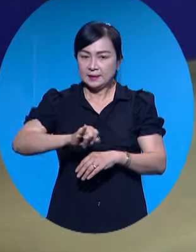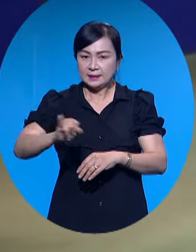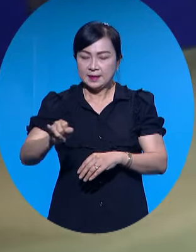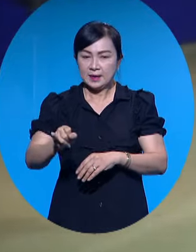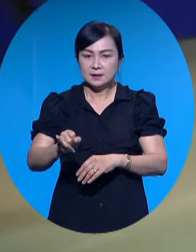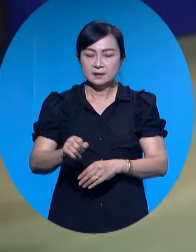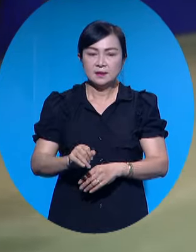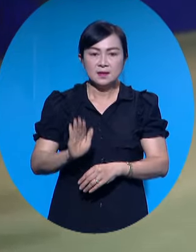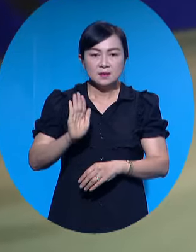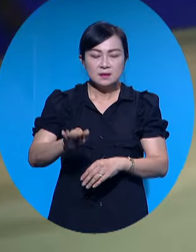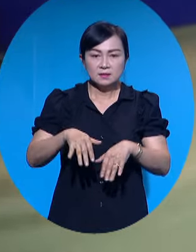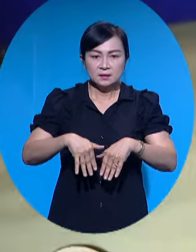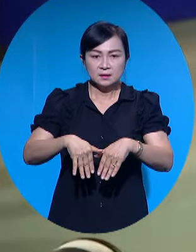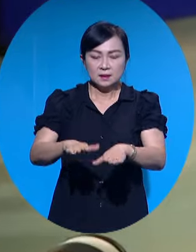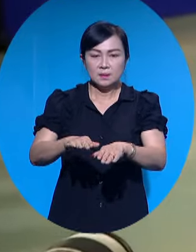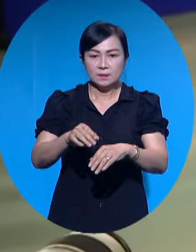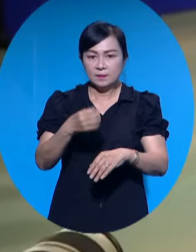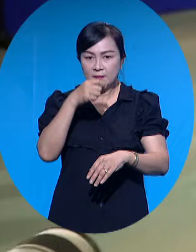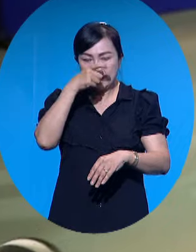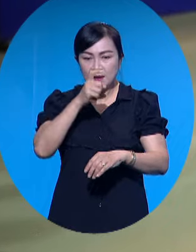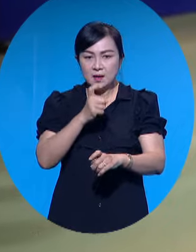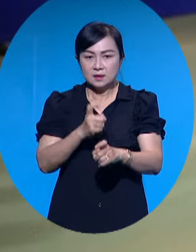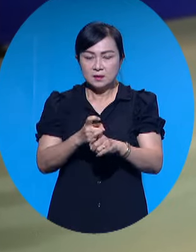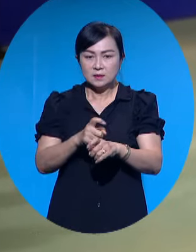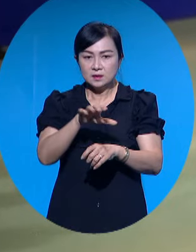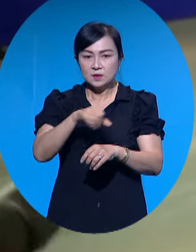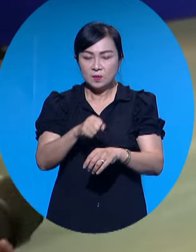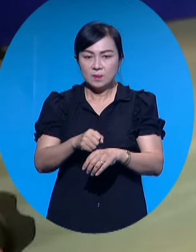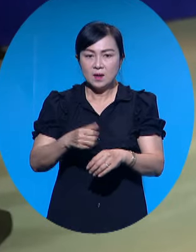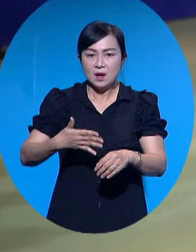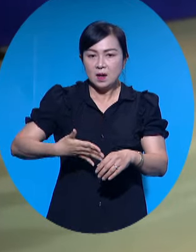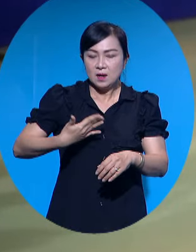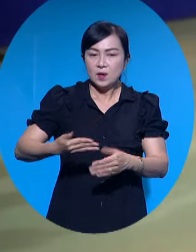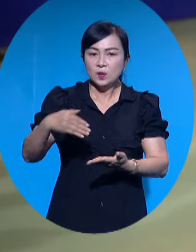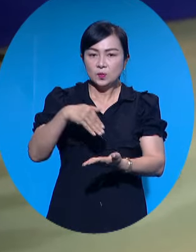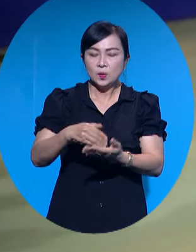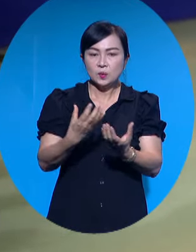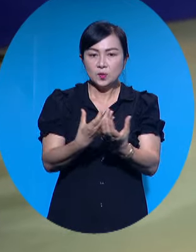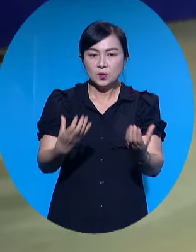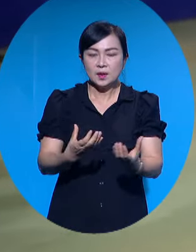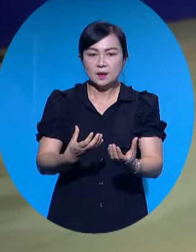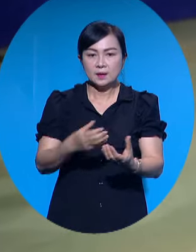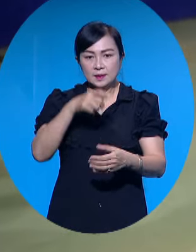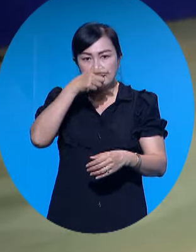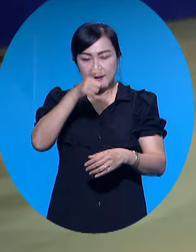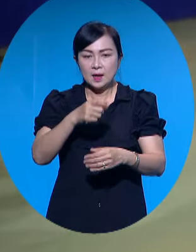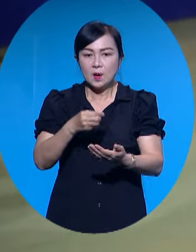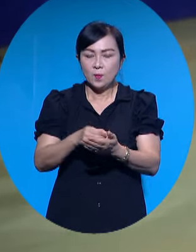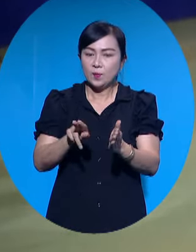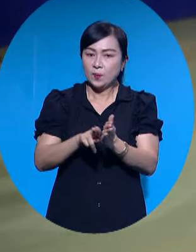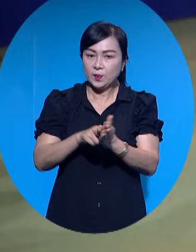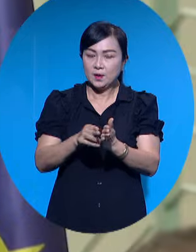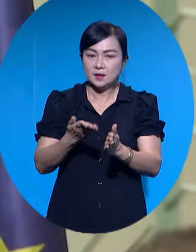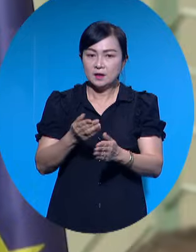nhằm phòng thủ trước các cuộc tấn công của Nga. Đức cũng sẽ sử dụng lợi nhuận thu được từ tài sản bị phong tỏa của Nga để mua vũ khí